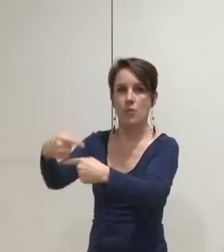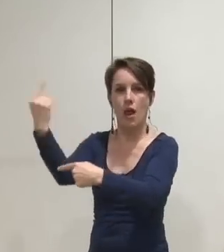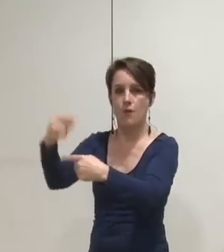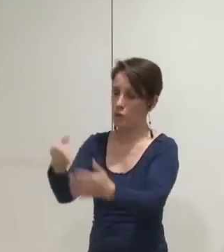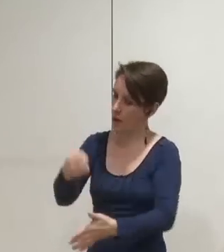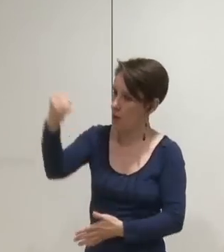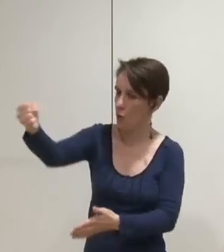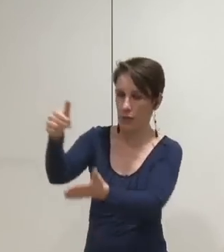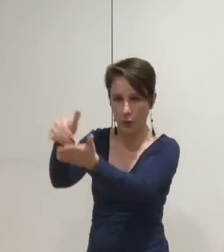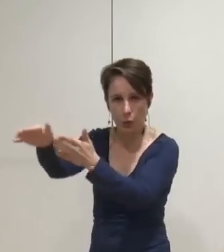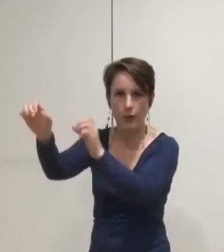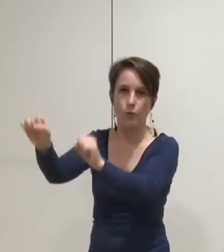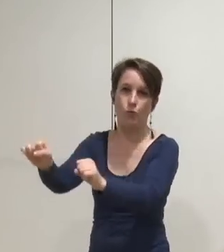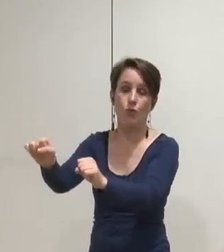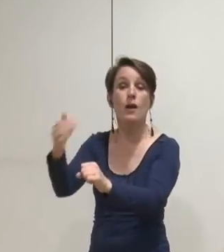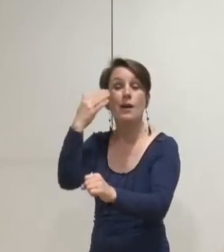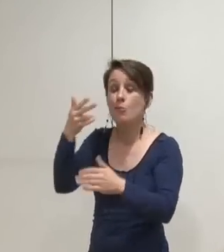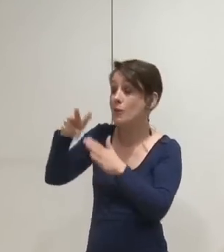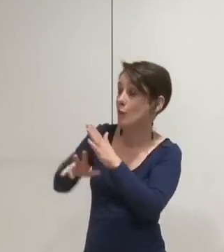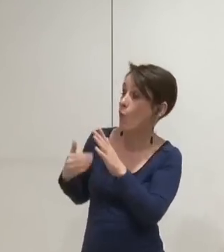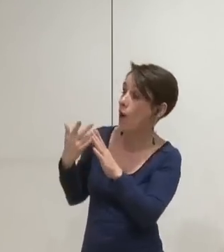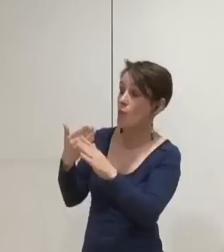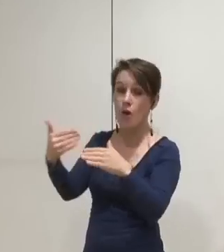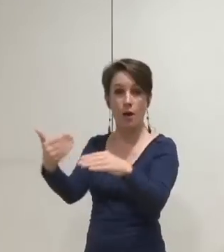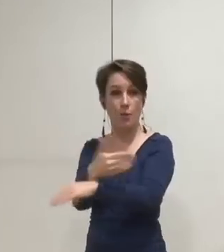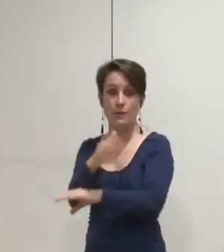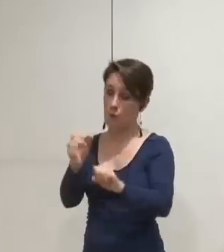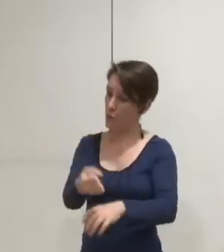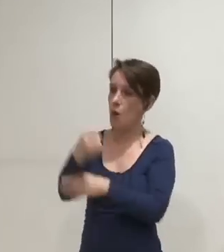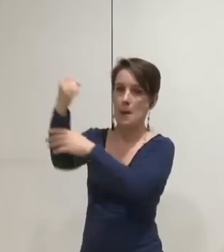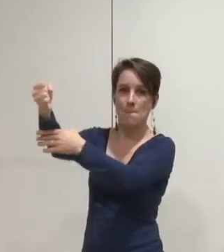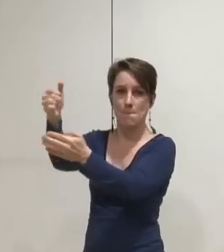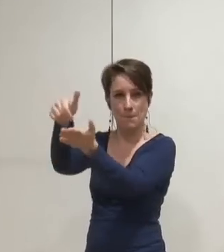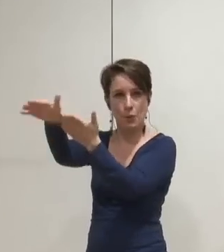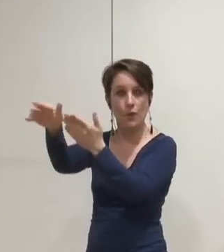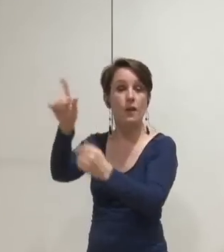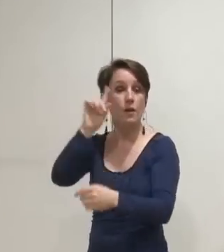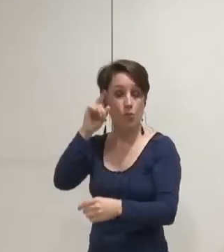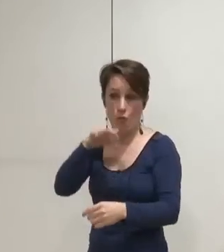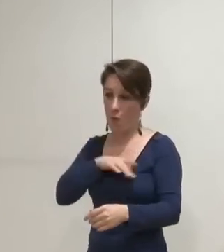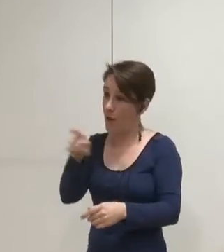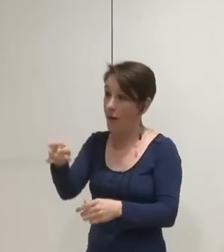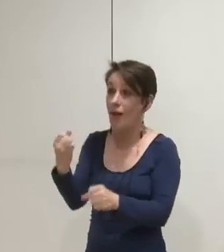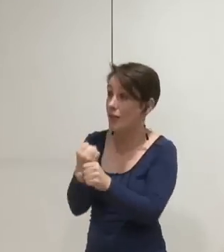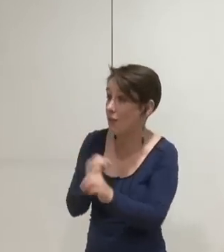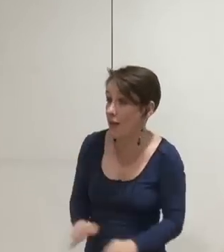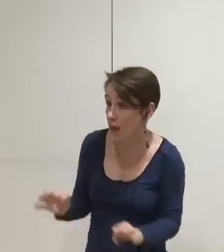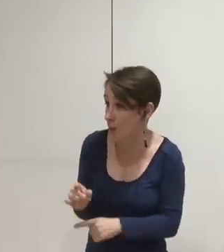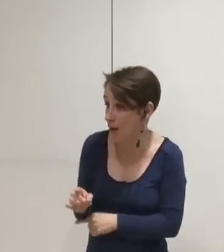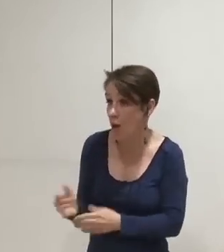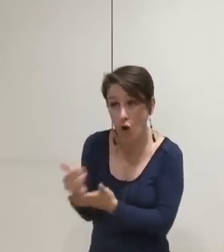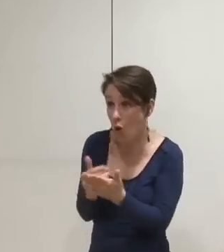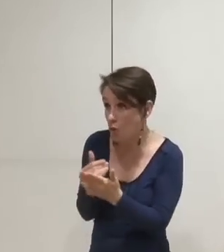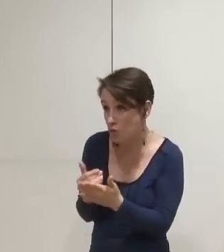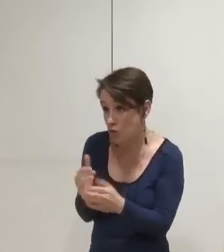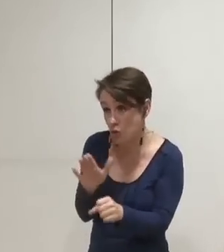séjour validé après 3 mois de résidence sur son territoire au motif que ces derniers ne justifi pas d'un travail ou de ressources